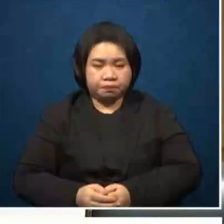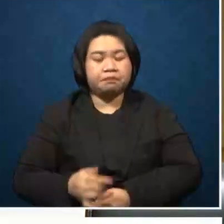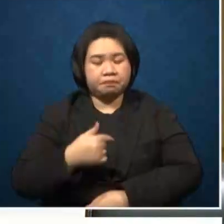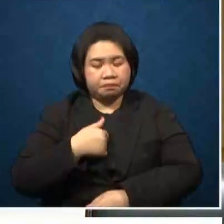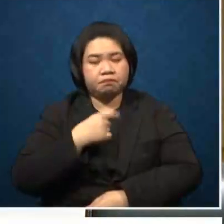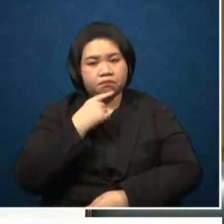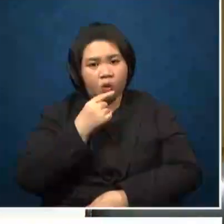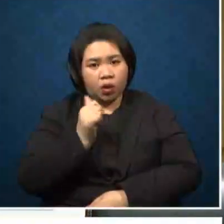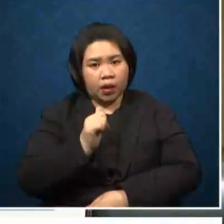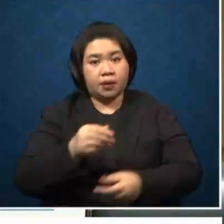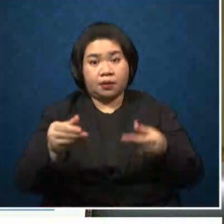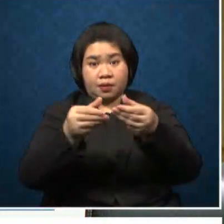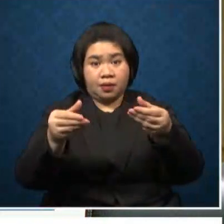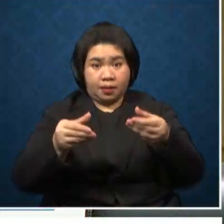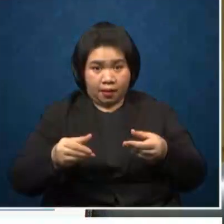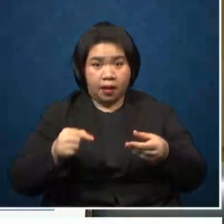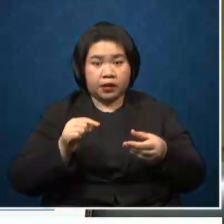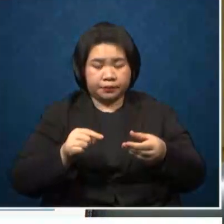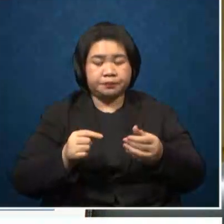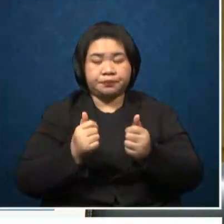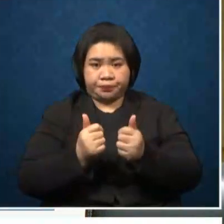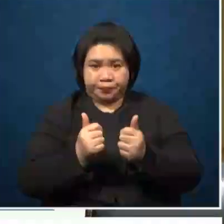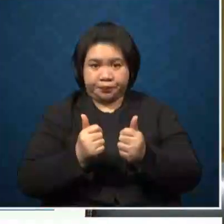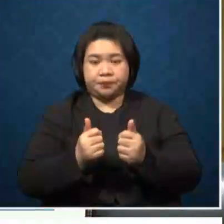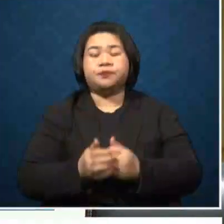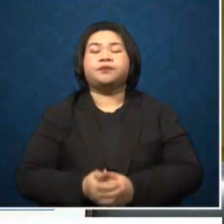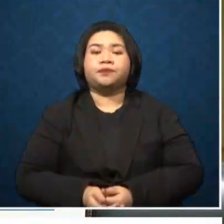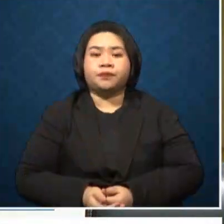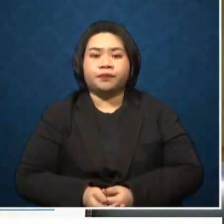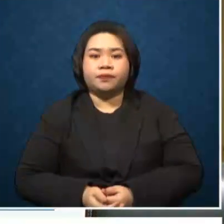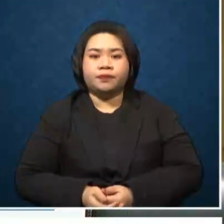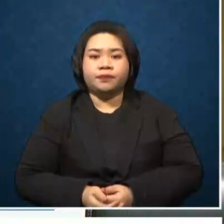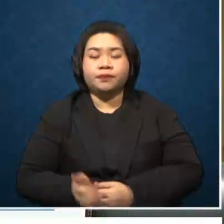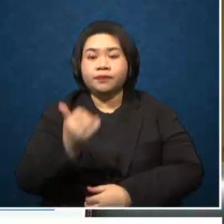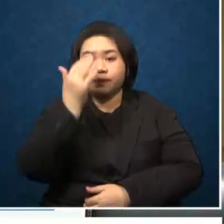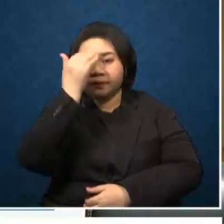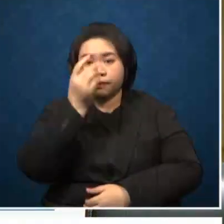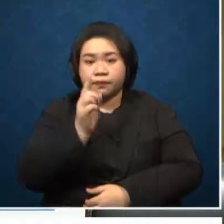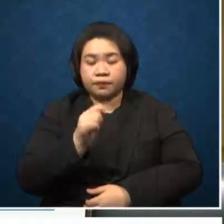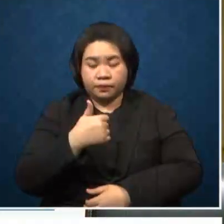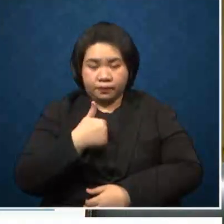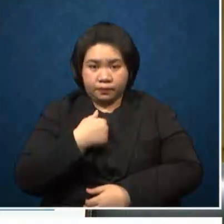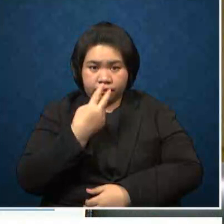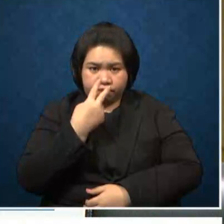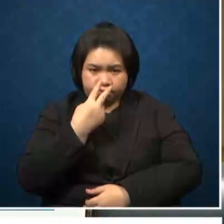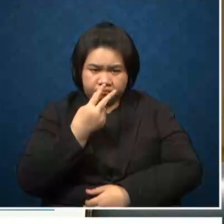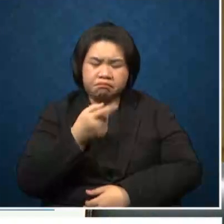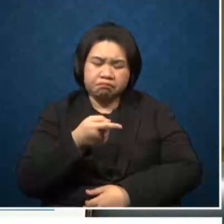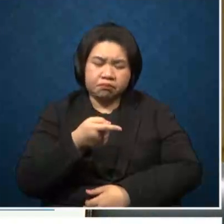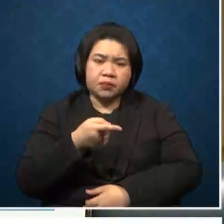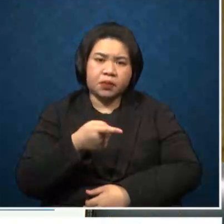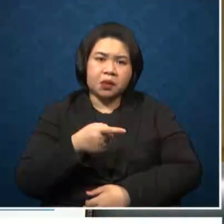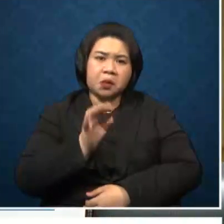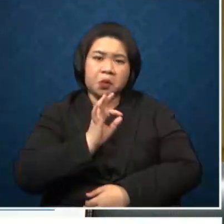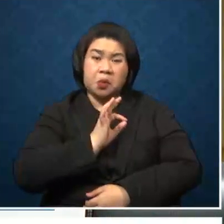การจัดทำรายงานการศึกษาฉบับนี้เพราะว่าสิ่งที่เรารู้กันอยู่ในความ